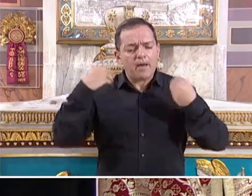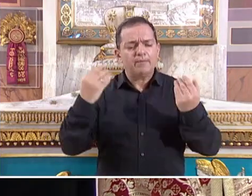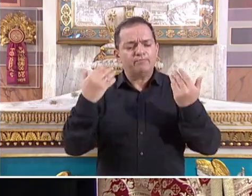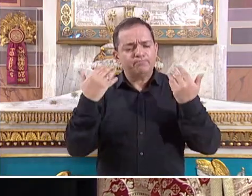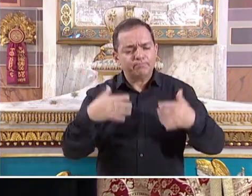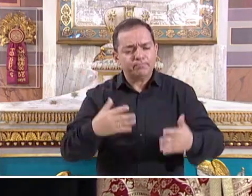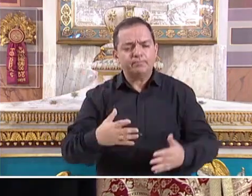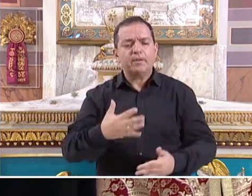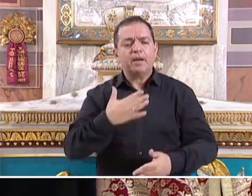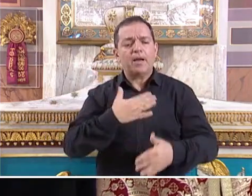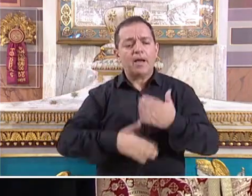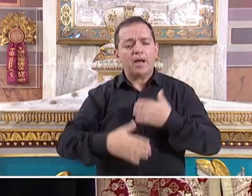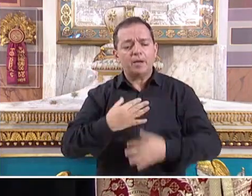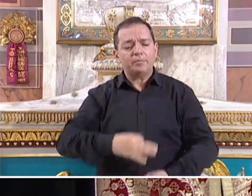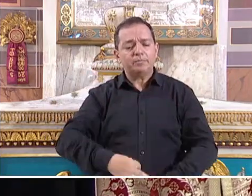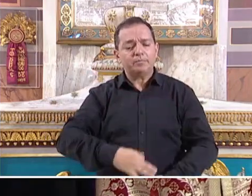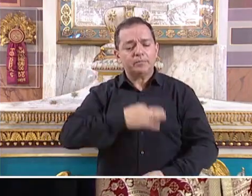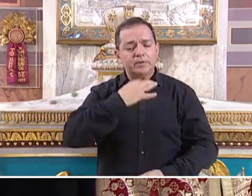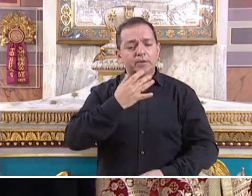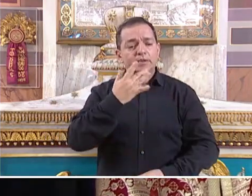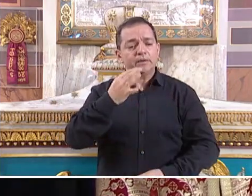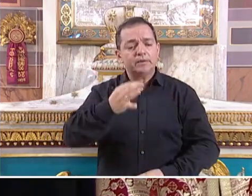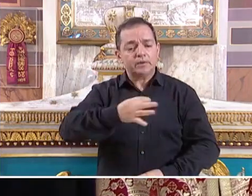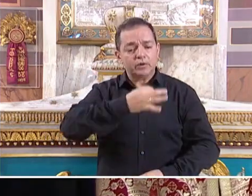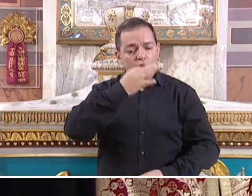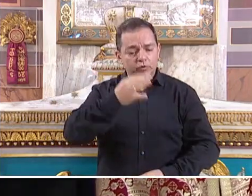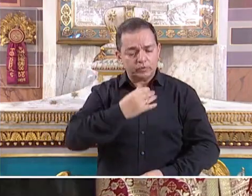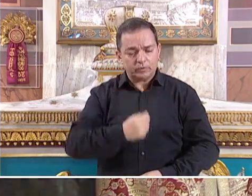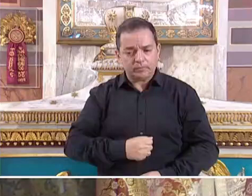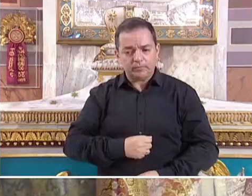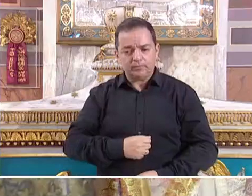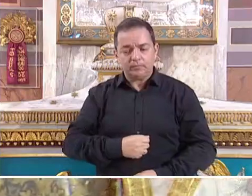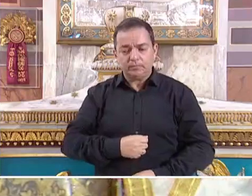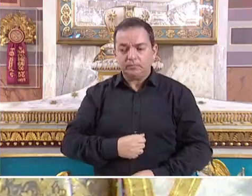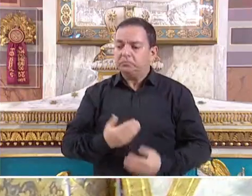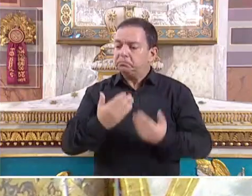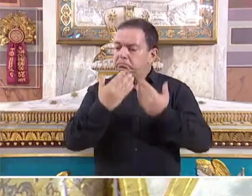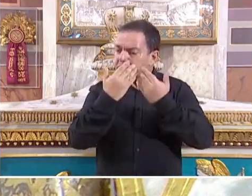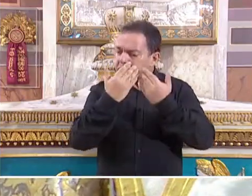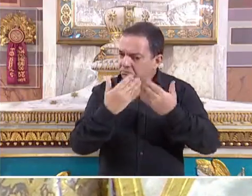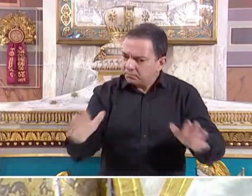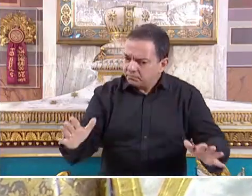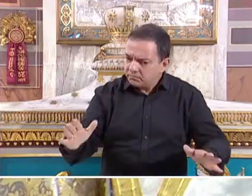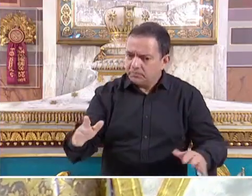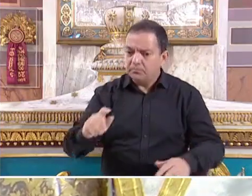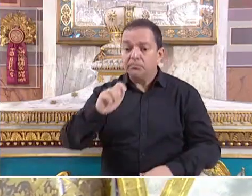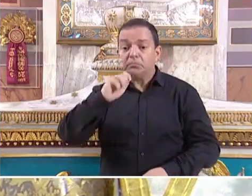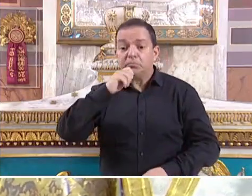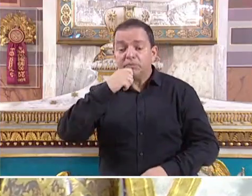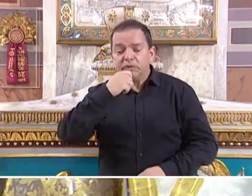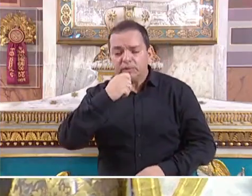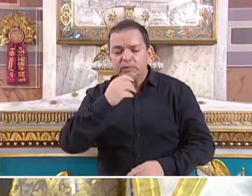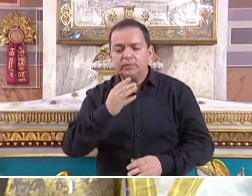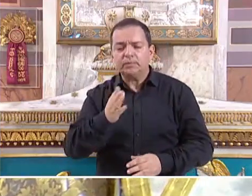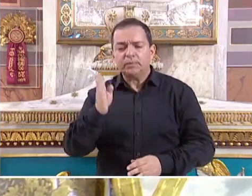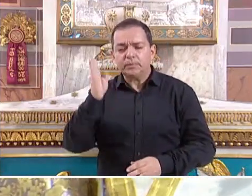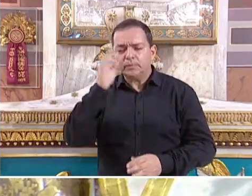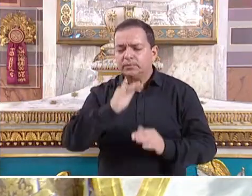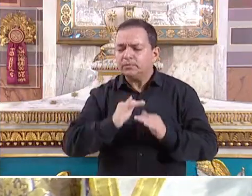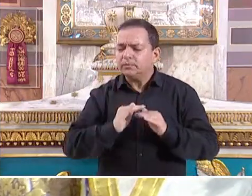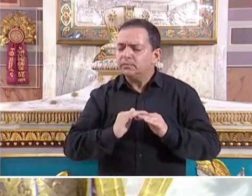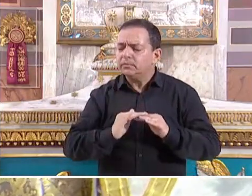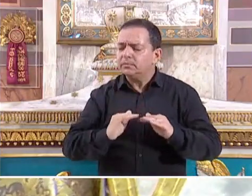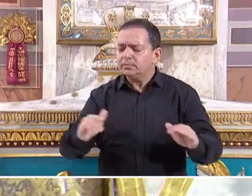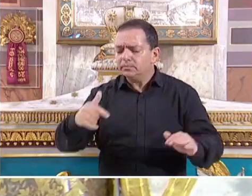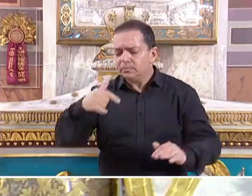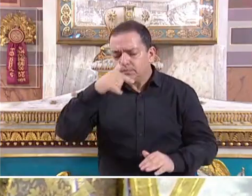ηγαπημένε μου Κύριε Χρυσόστομε, μετά από τον μυστήριο το τόσο κατανυχτικό και ευλογημένο